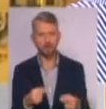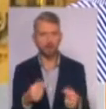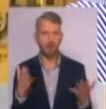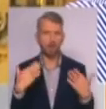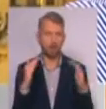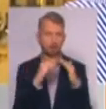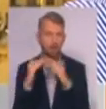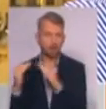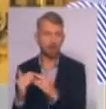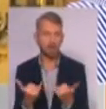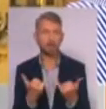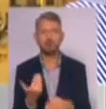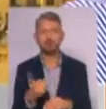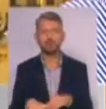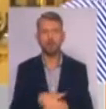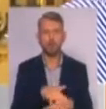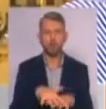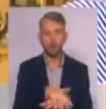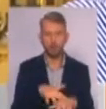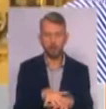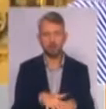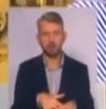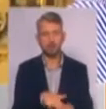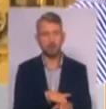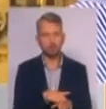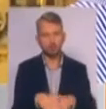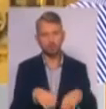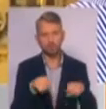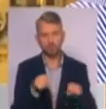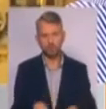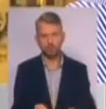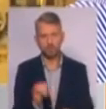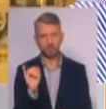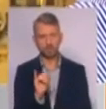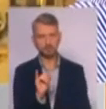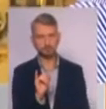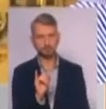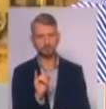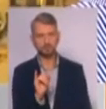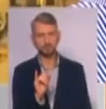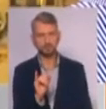Ну, тобто зараз вже громада повністю вирішила, і вони